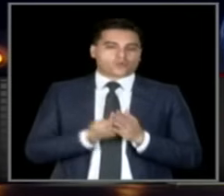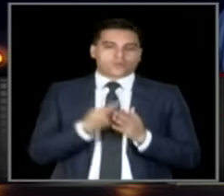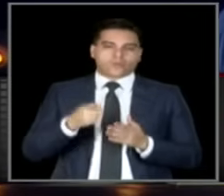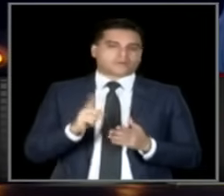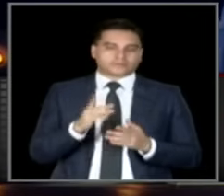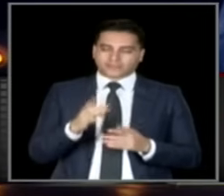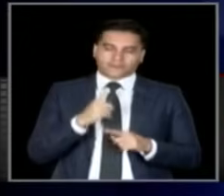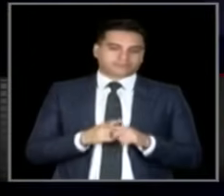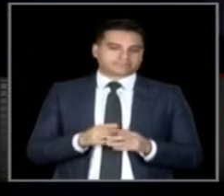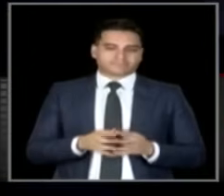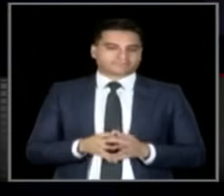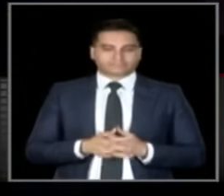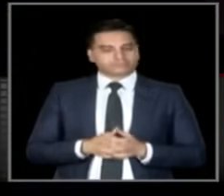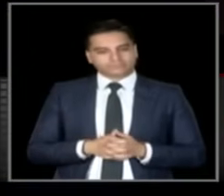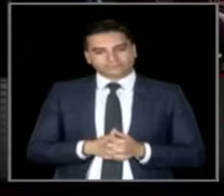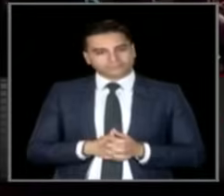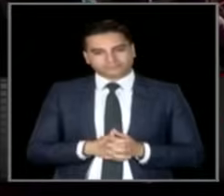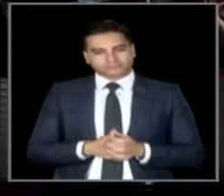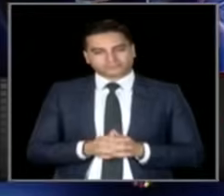الصديق. إجابة خاطئة.